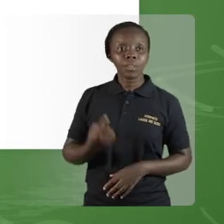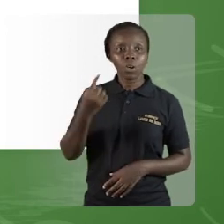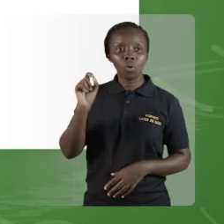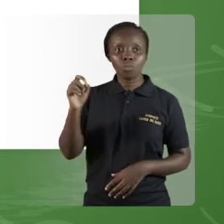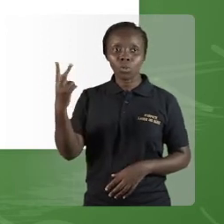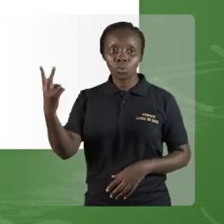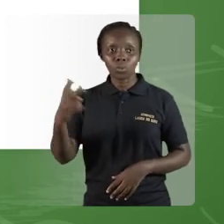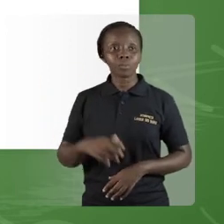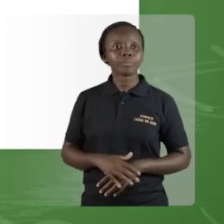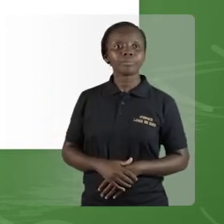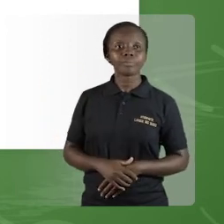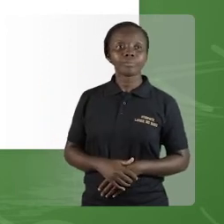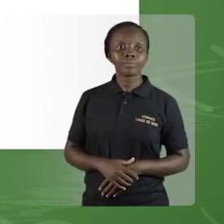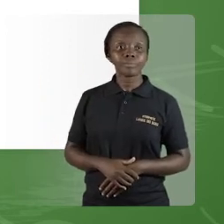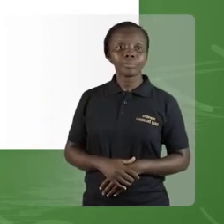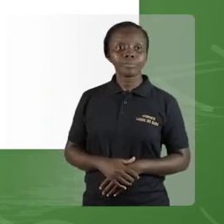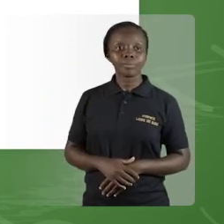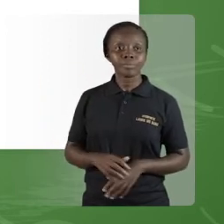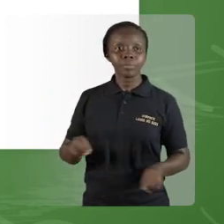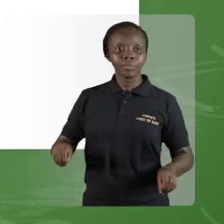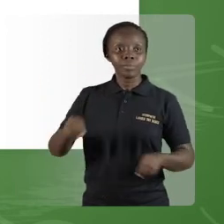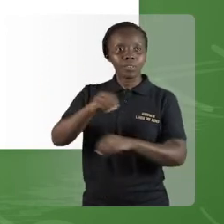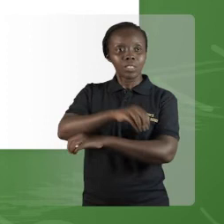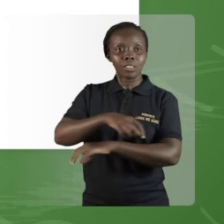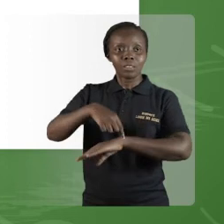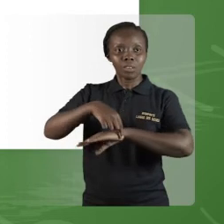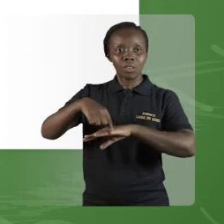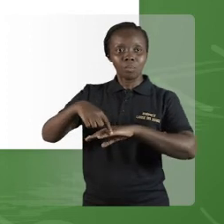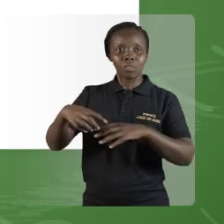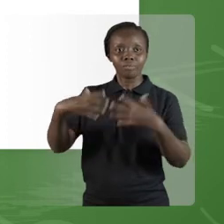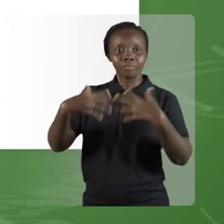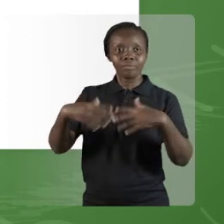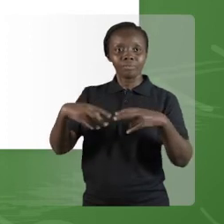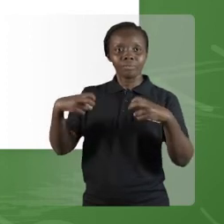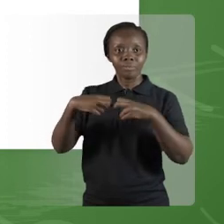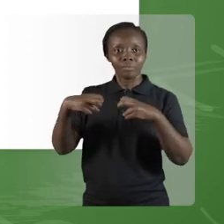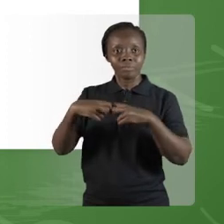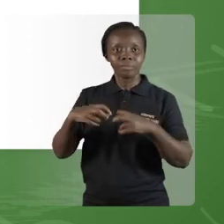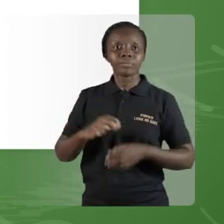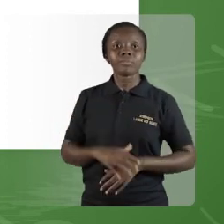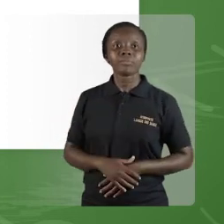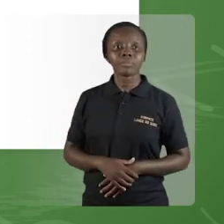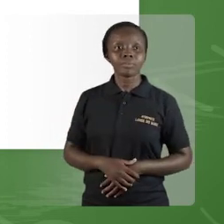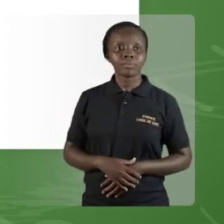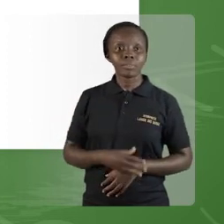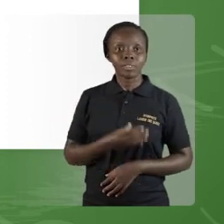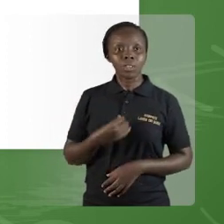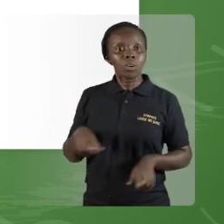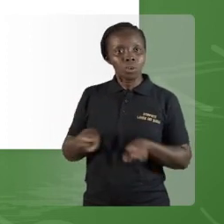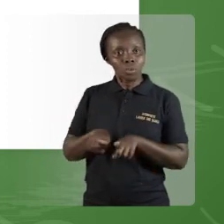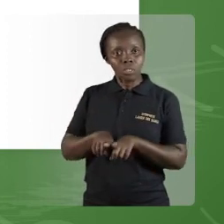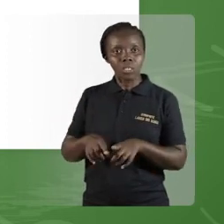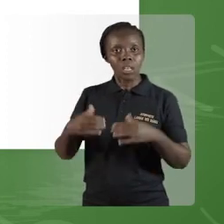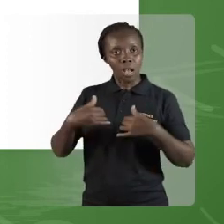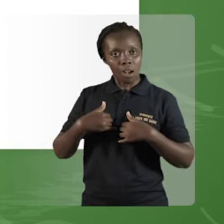2. On intervertit les bornes du générateur en présence du